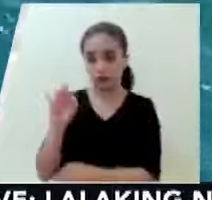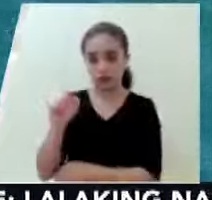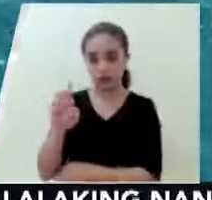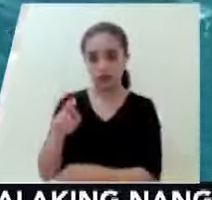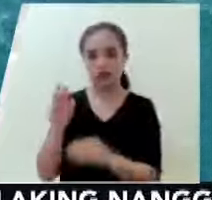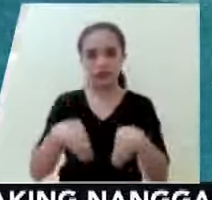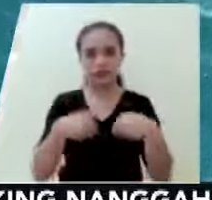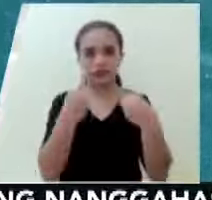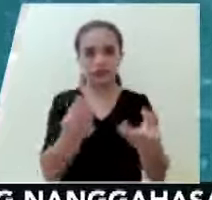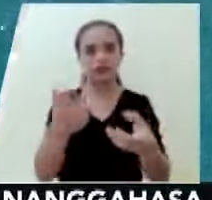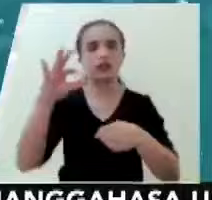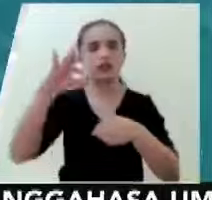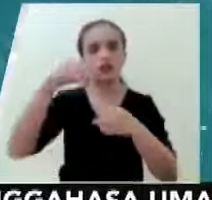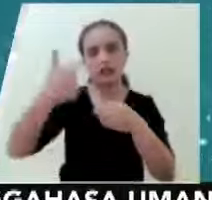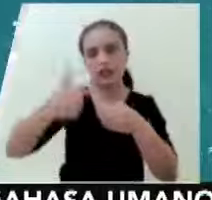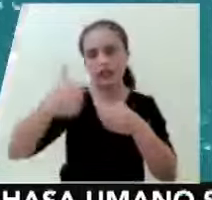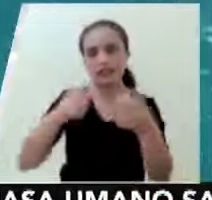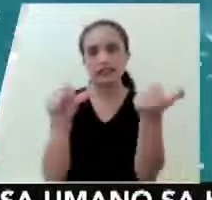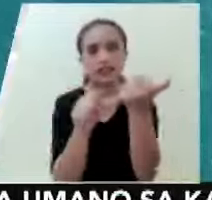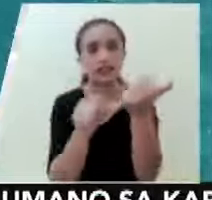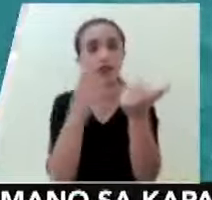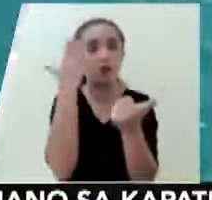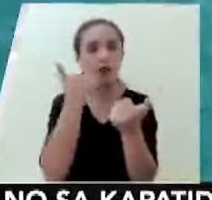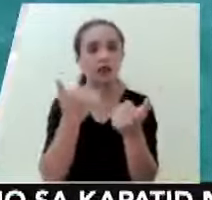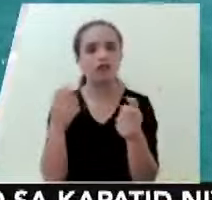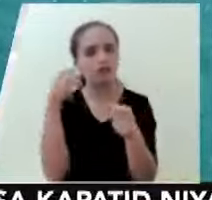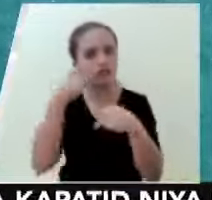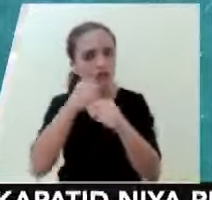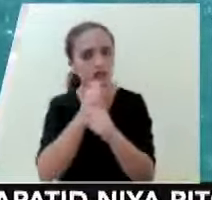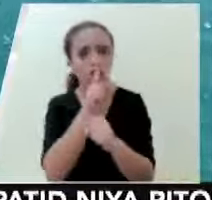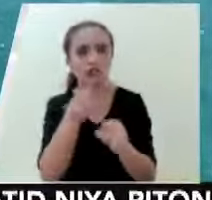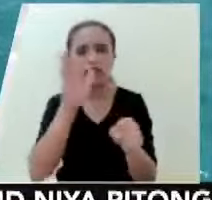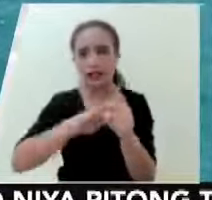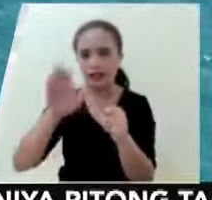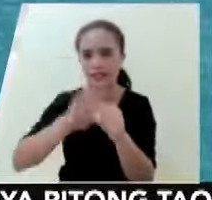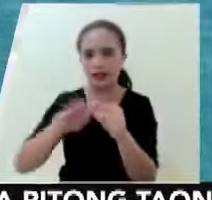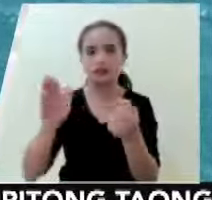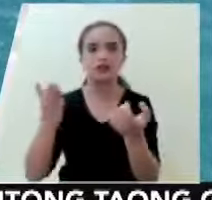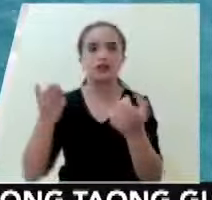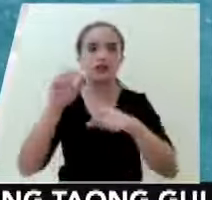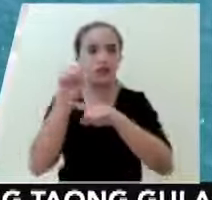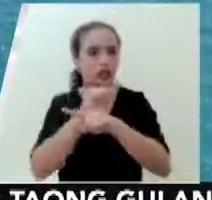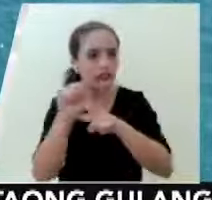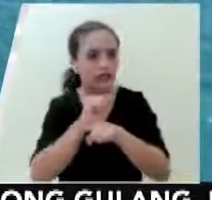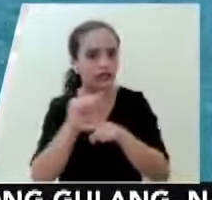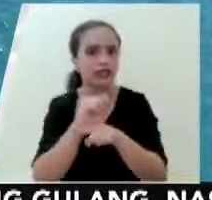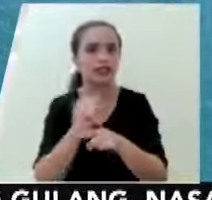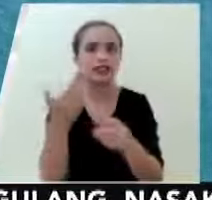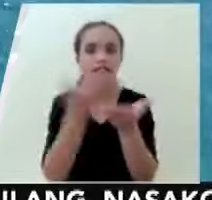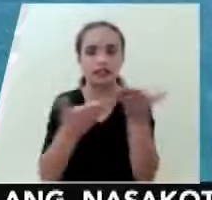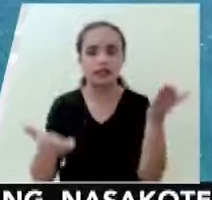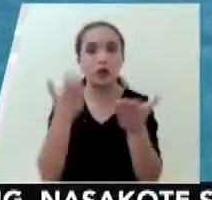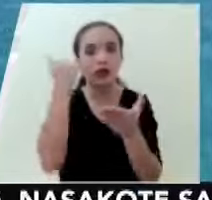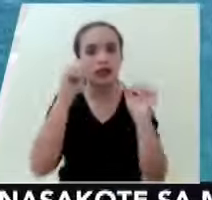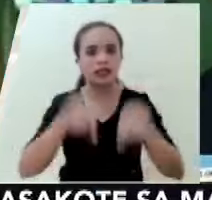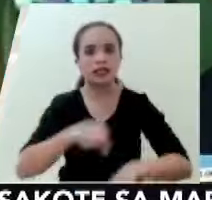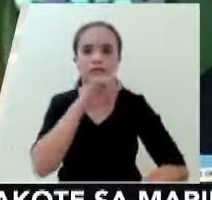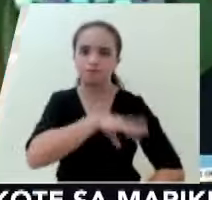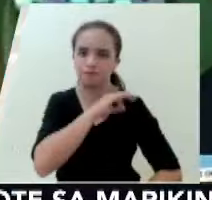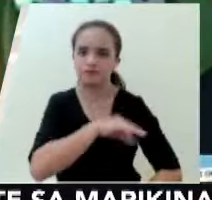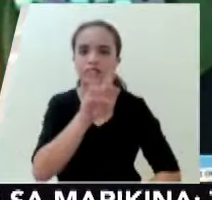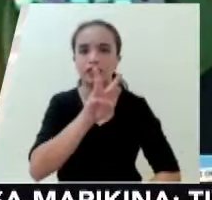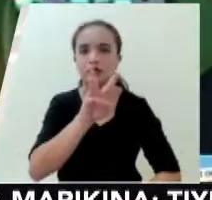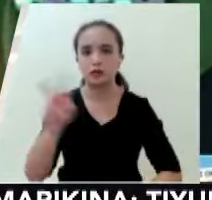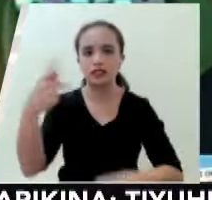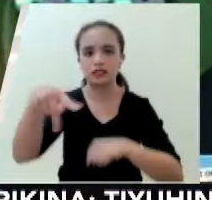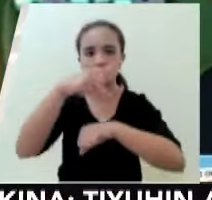kundi matiyak na meron silang sapat na kagamitan at training para mapakinabangan ang yamang dagat ng West Philippine Sea. The fisheries output in the